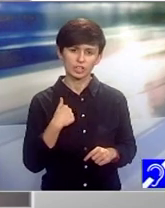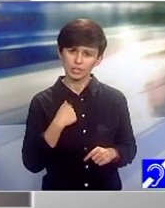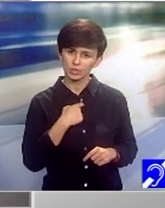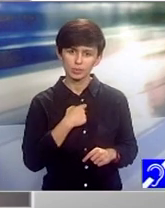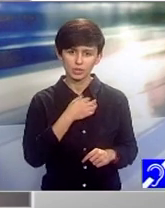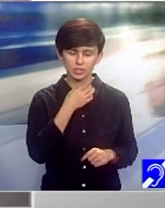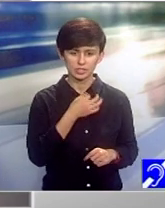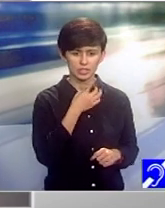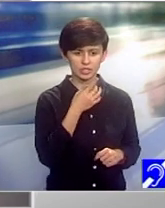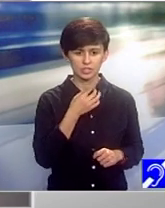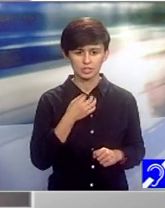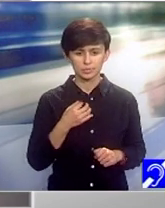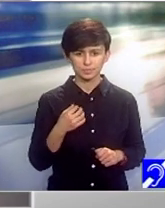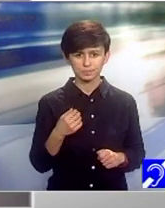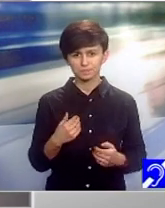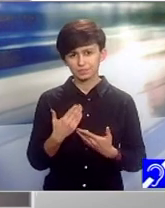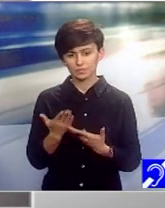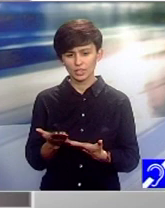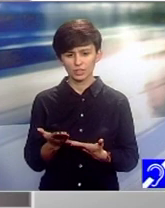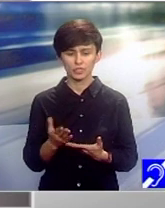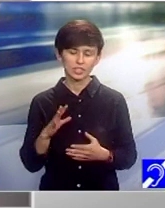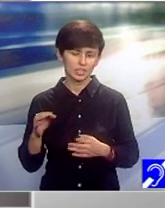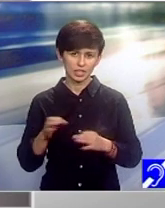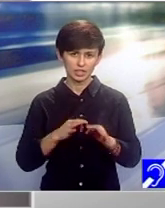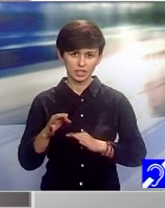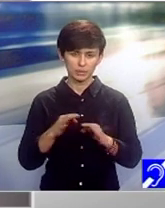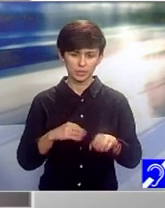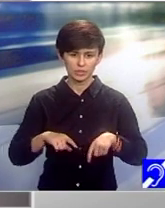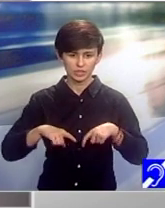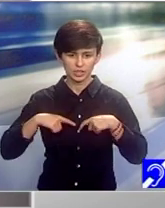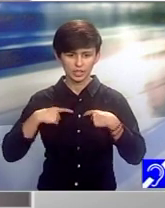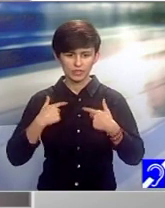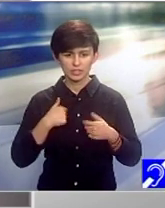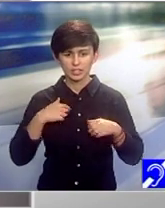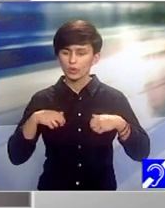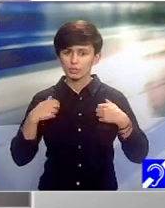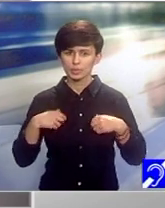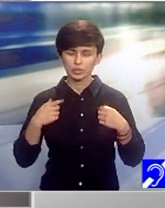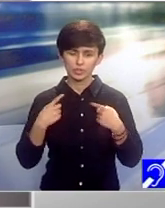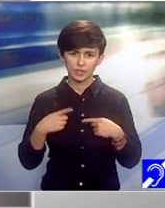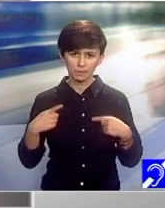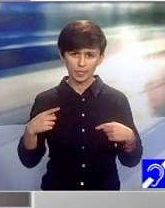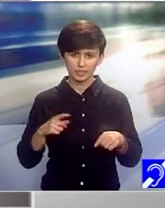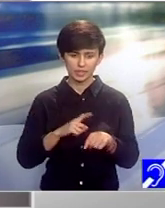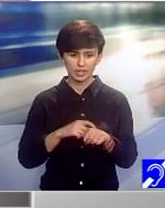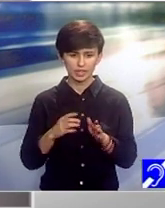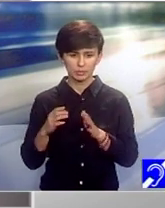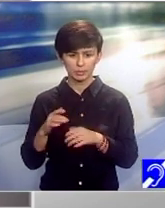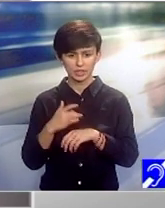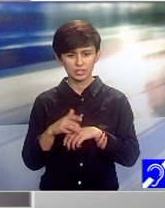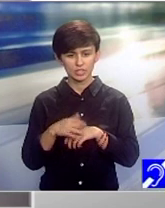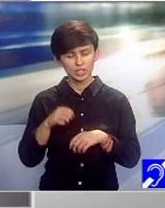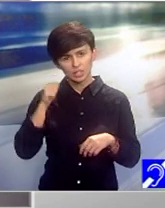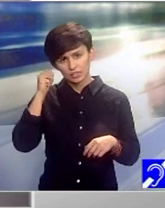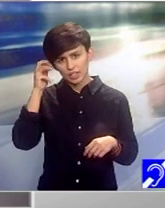oferit alte planuri de la viață. Mă bucur de fiecare moment, încerc în fiecare zi să fac ceva